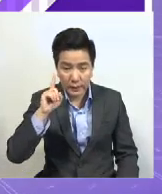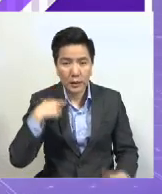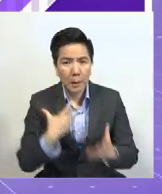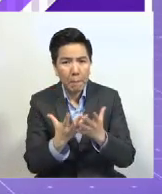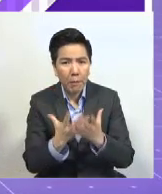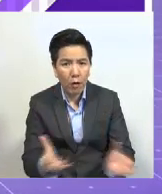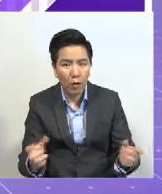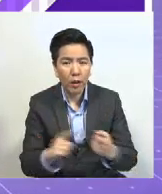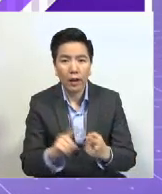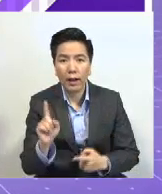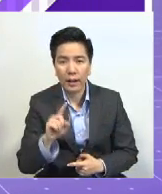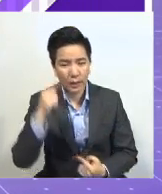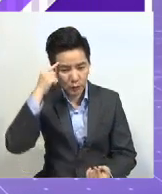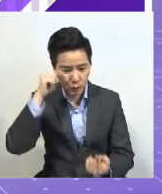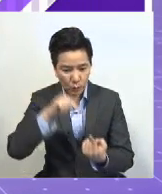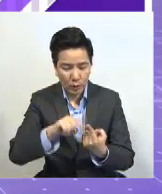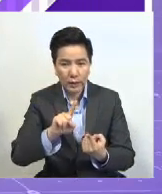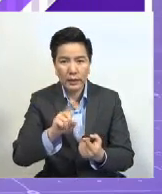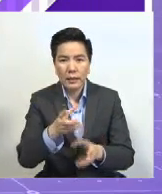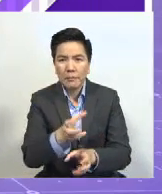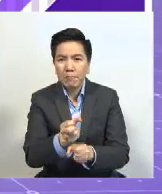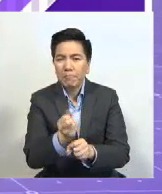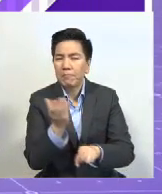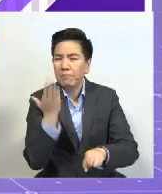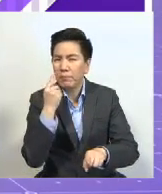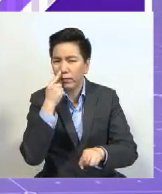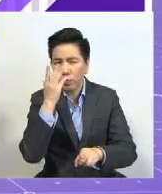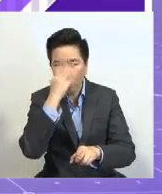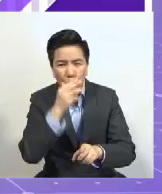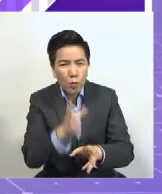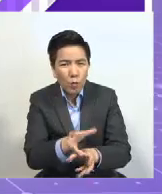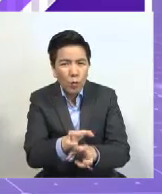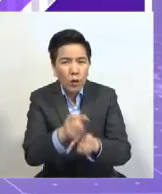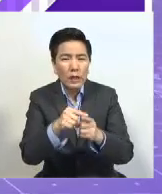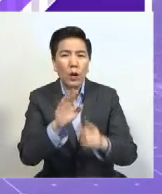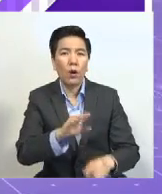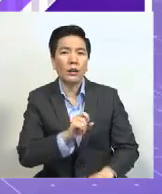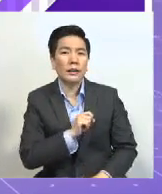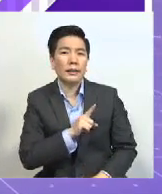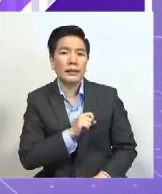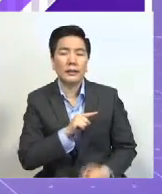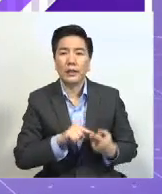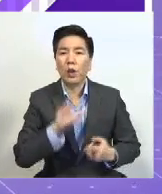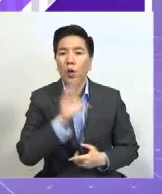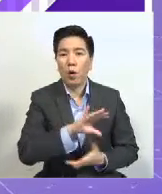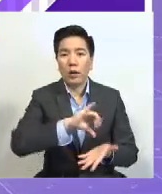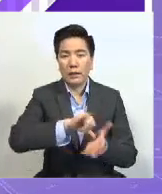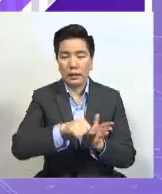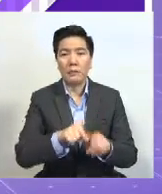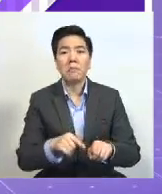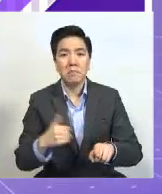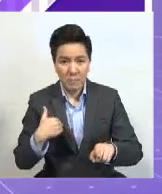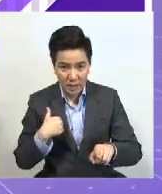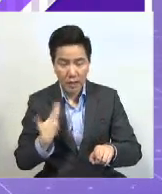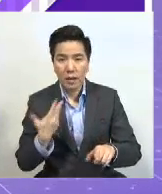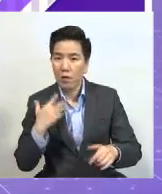ายสถาปัตยกรรมศาสนาของอิหร่านด้วยและ